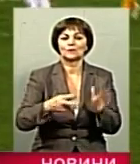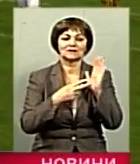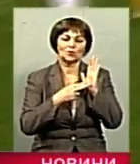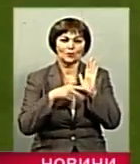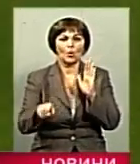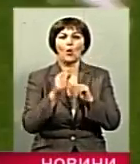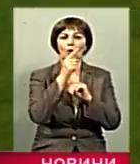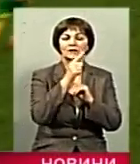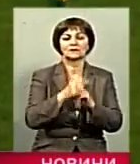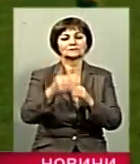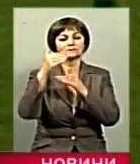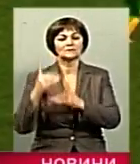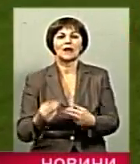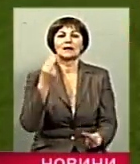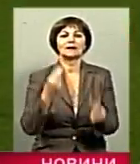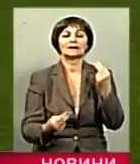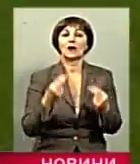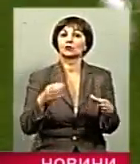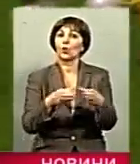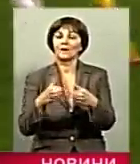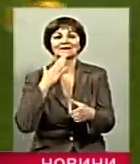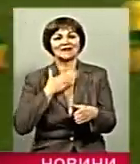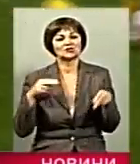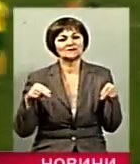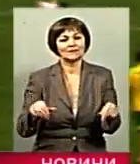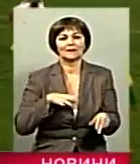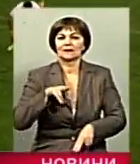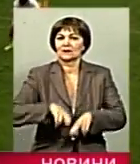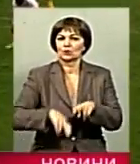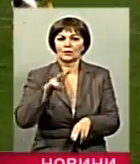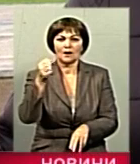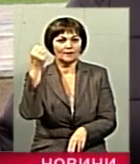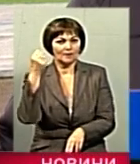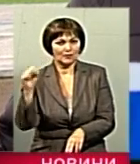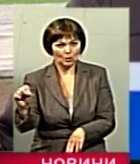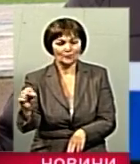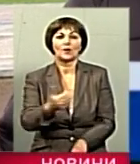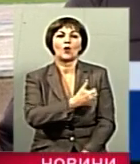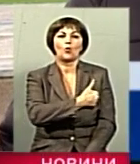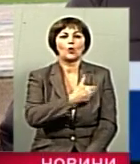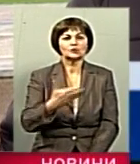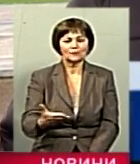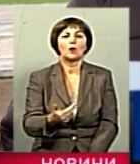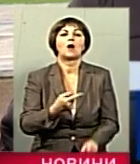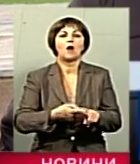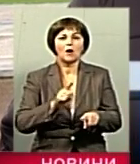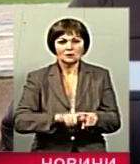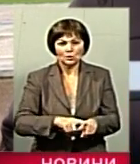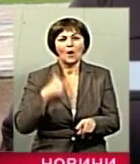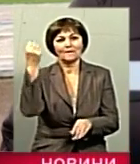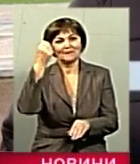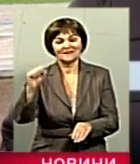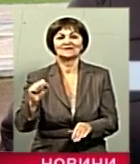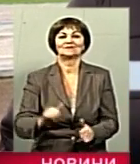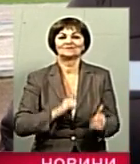з 11 граючих в турнірі команд. Наші земляки були налаштовані на перемогу. Хочемо перемогти, хочемо принести